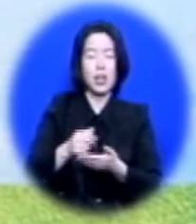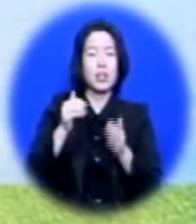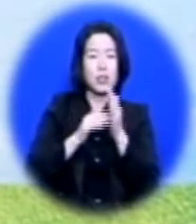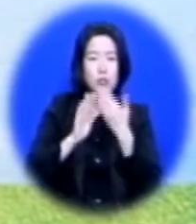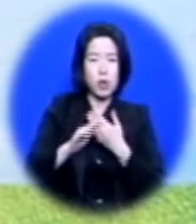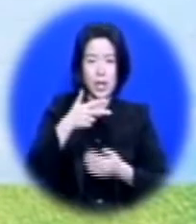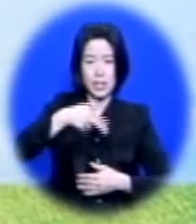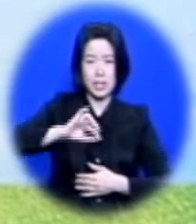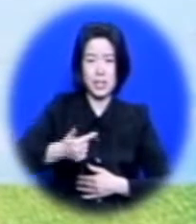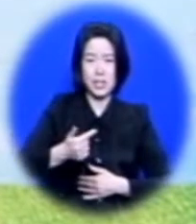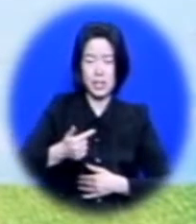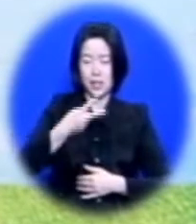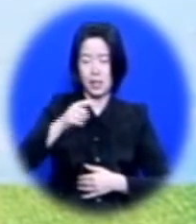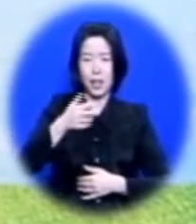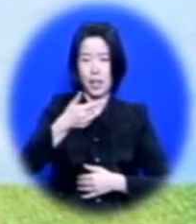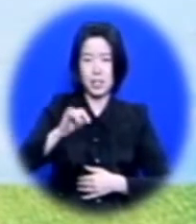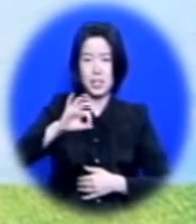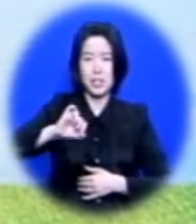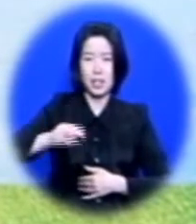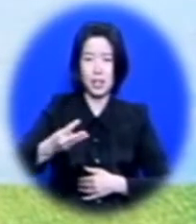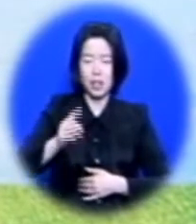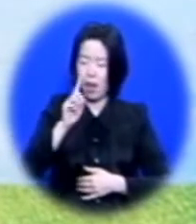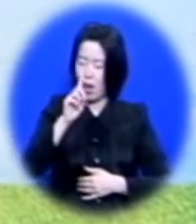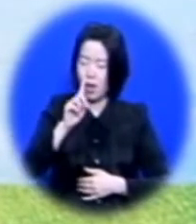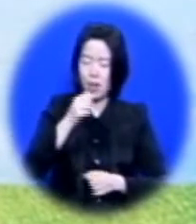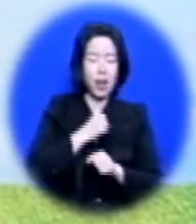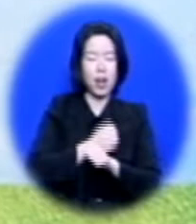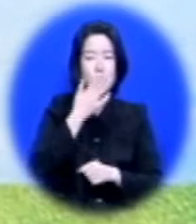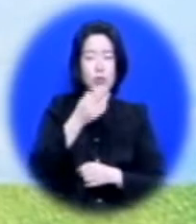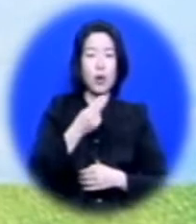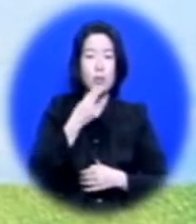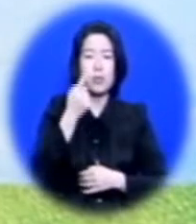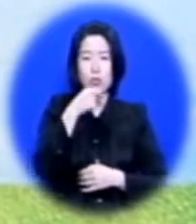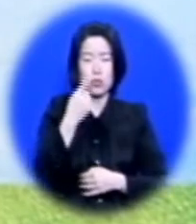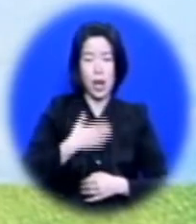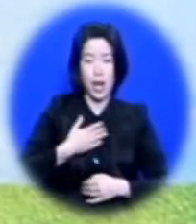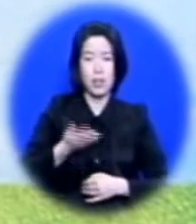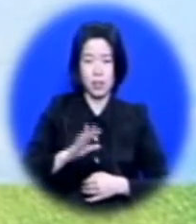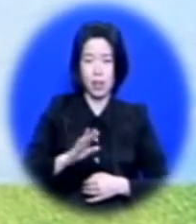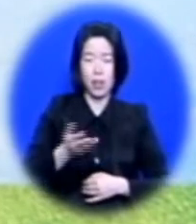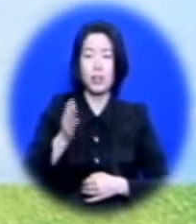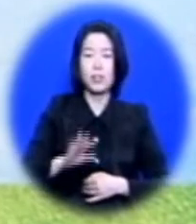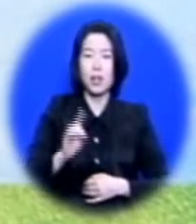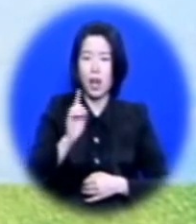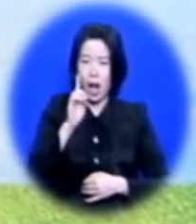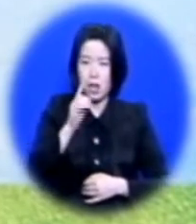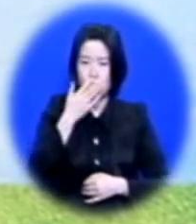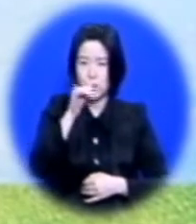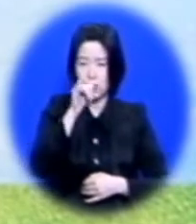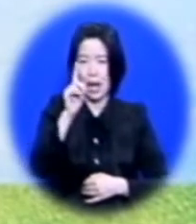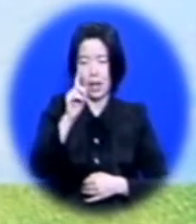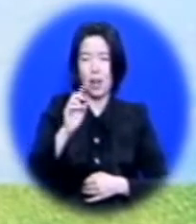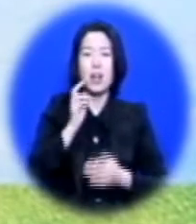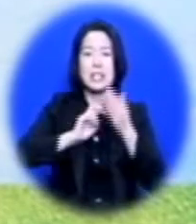이진 다니엘이 아무것도 할 수 없는 줄 알았는데 할 수 있는게 있다는걸 알았어요 그래 찬양 이었어